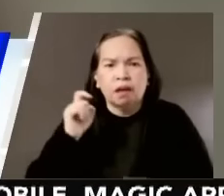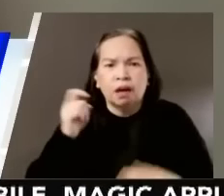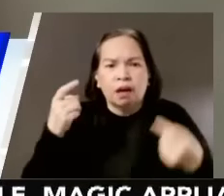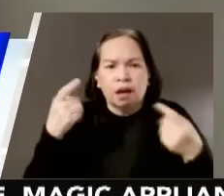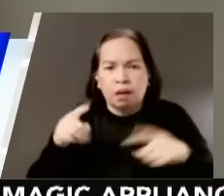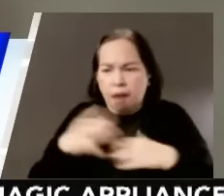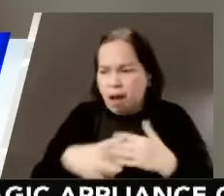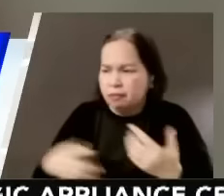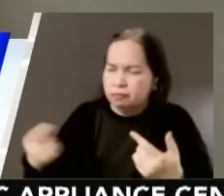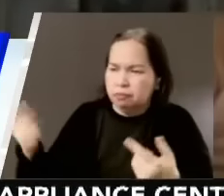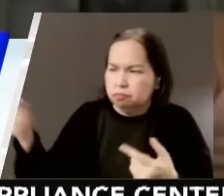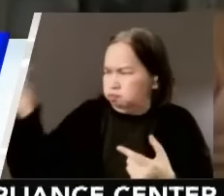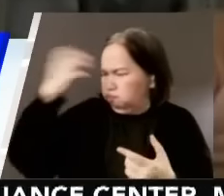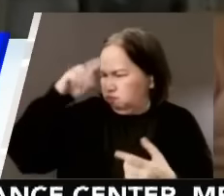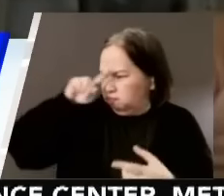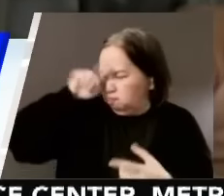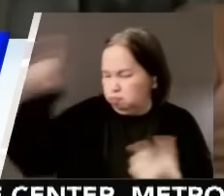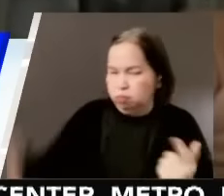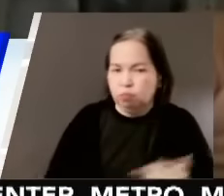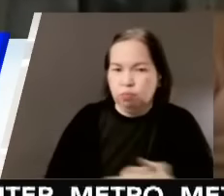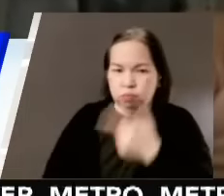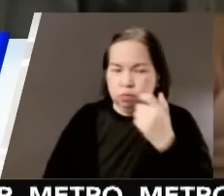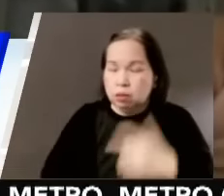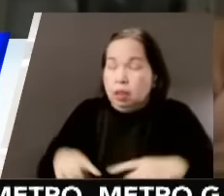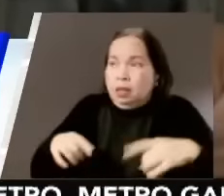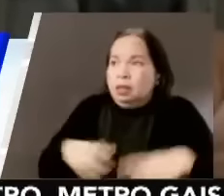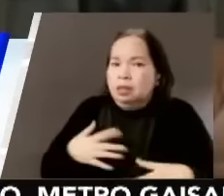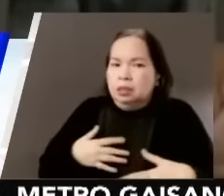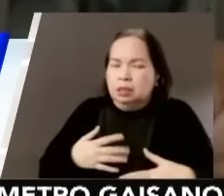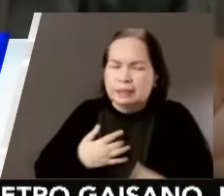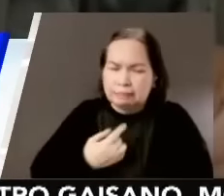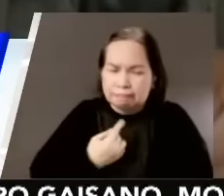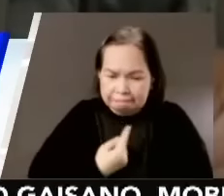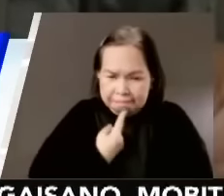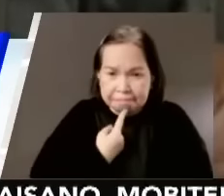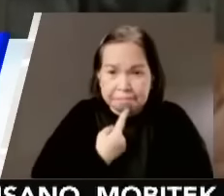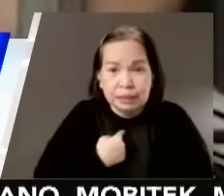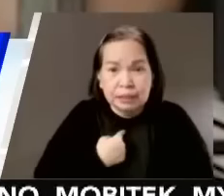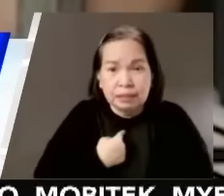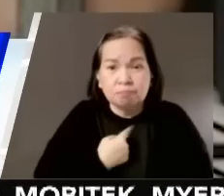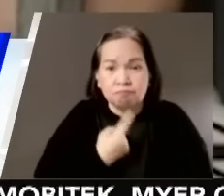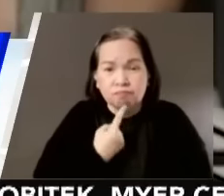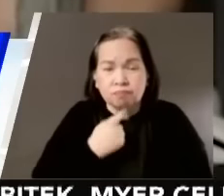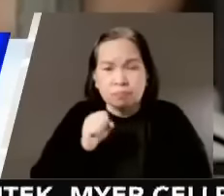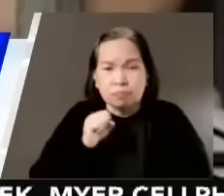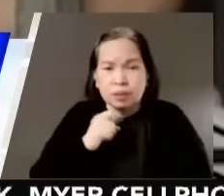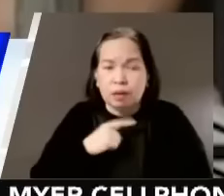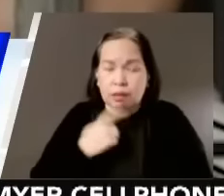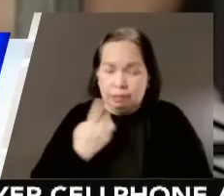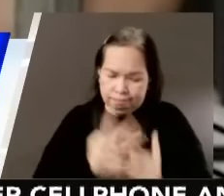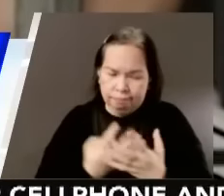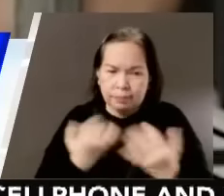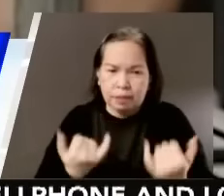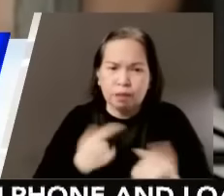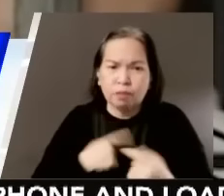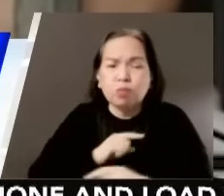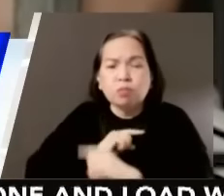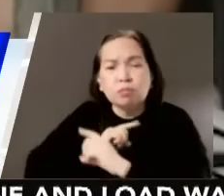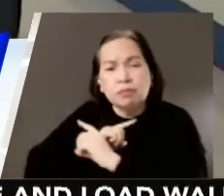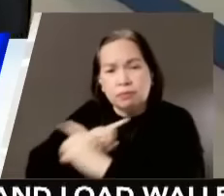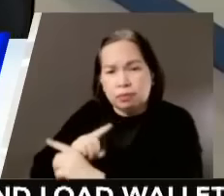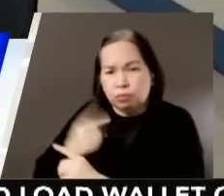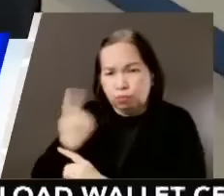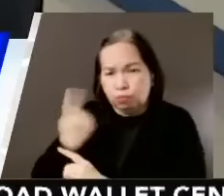ulo. Kita ko nga nagulat. Nagsisi naman, siyempre, kasi nakulong nga ako. Self-defense naman talagang